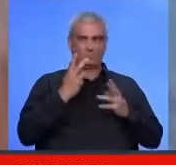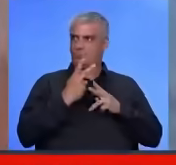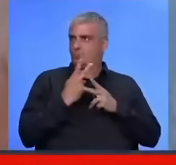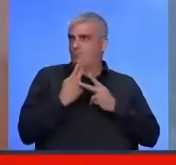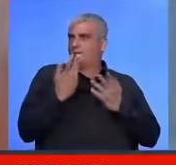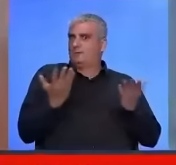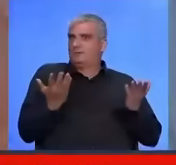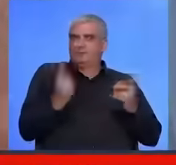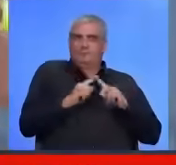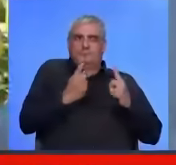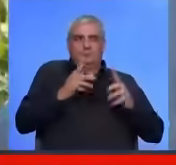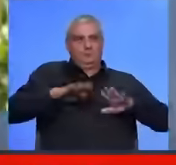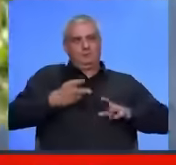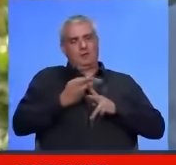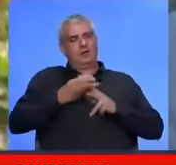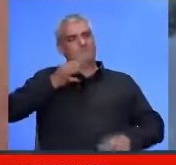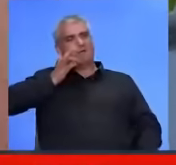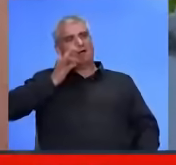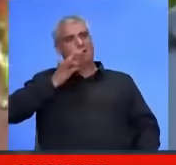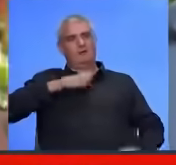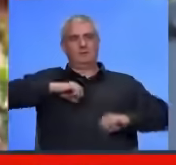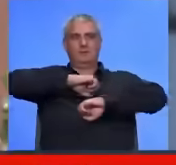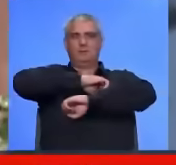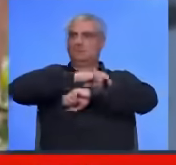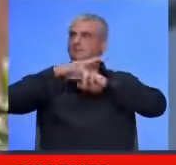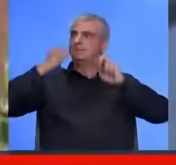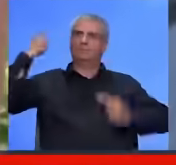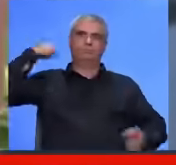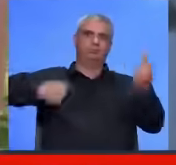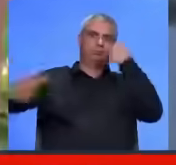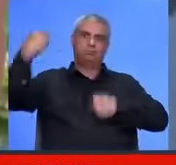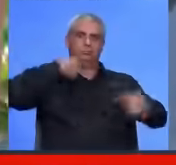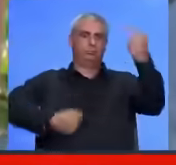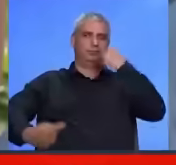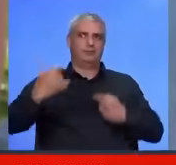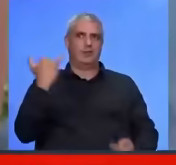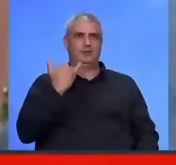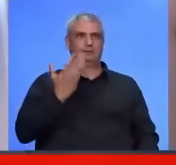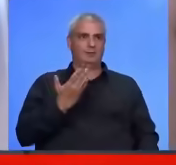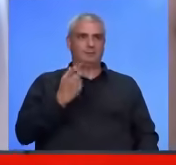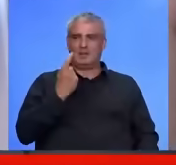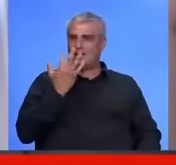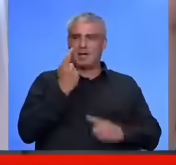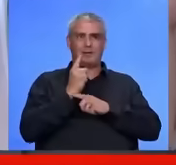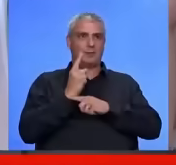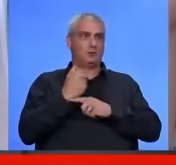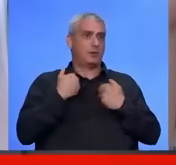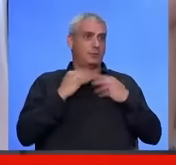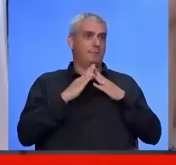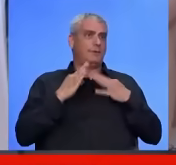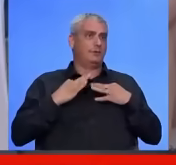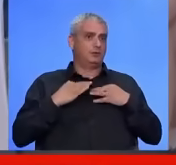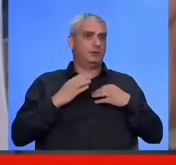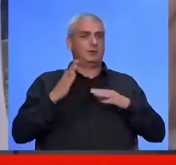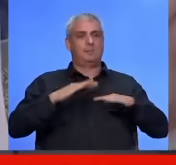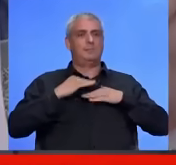סוריאליסטית. יושבות פה עם קפה על המרפסת בעיר שמטווחת. לפעמים כל כמה דקות. תשמע, אני בבית שלי, במיטה